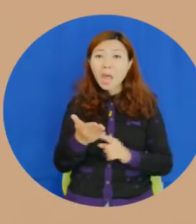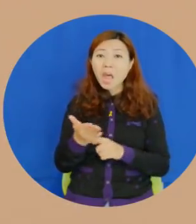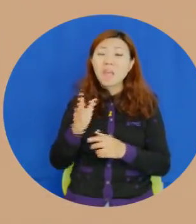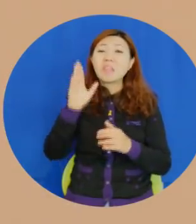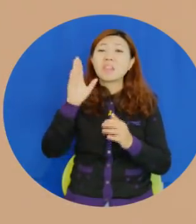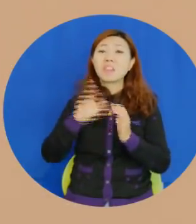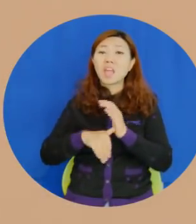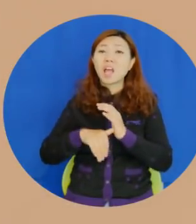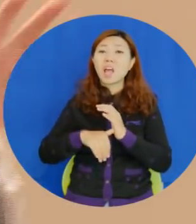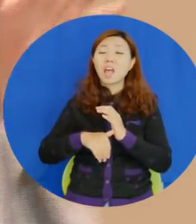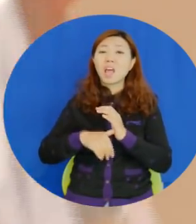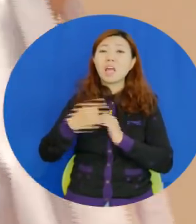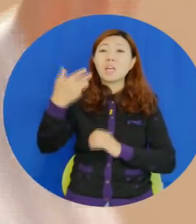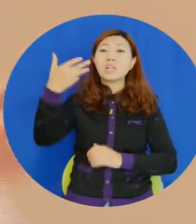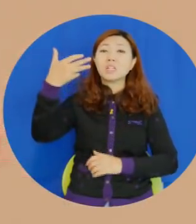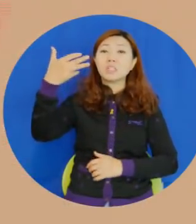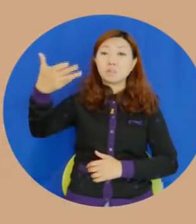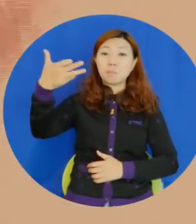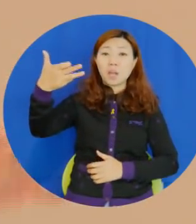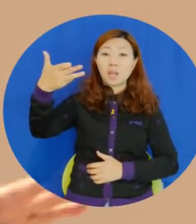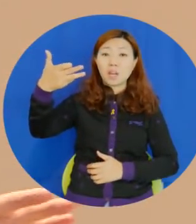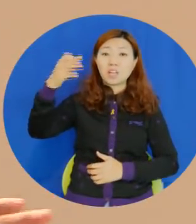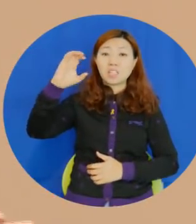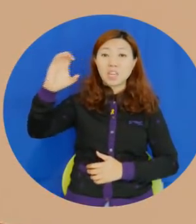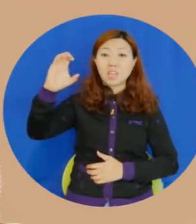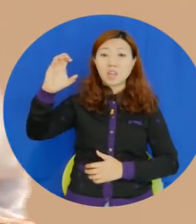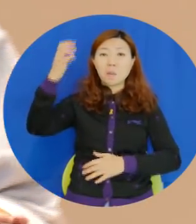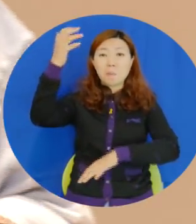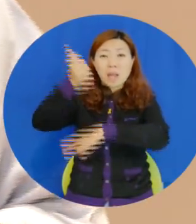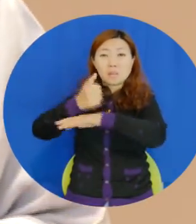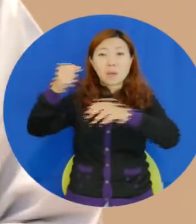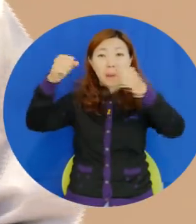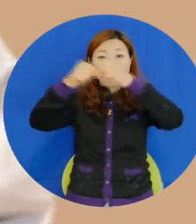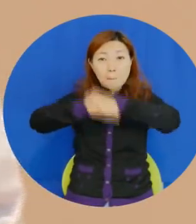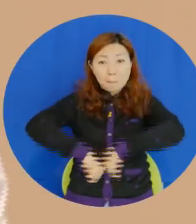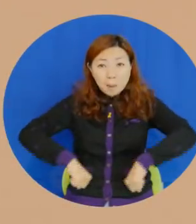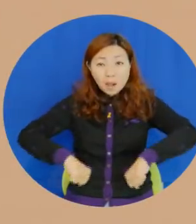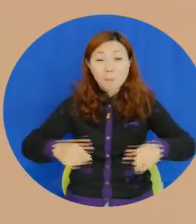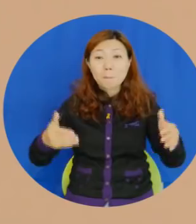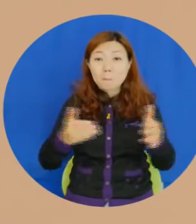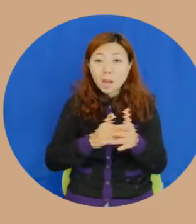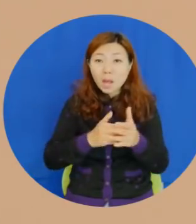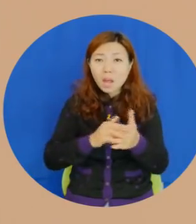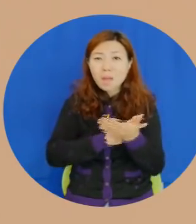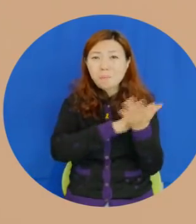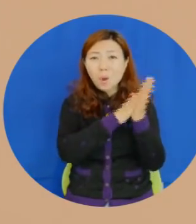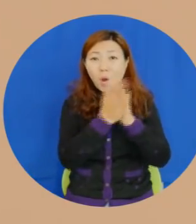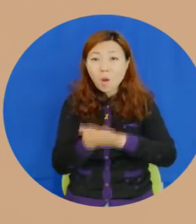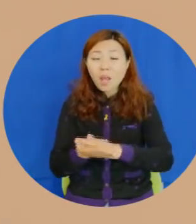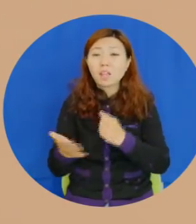삶이 유지되는 시대가 그 18세기 말에 변하면서 다 몰락했잖아.